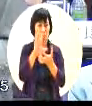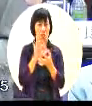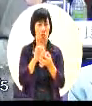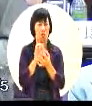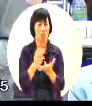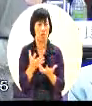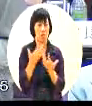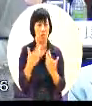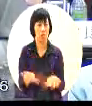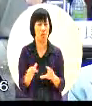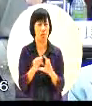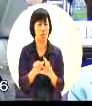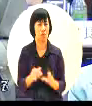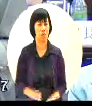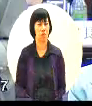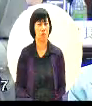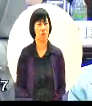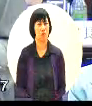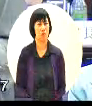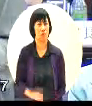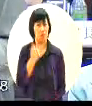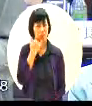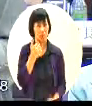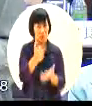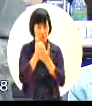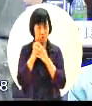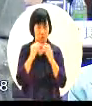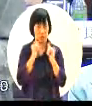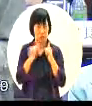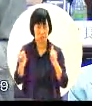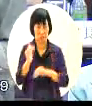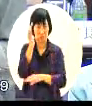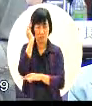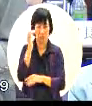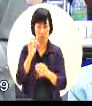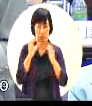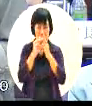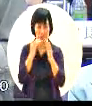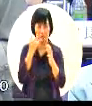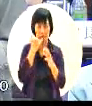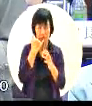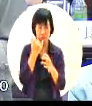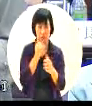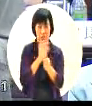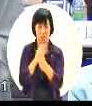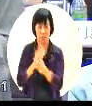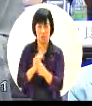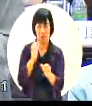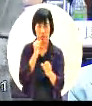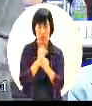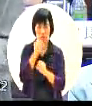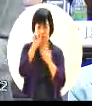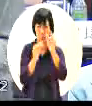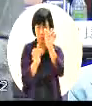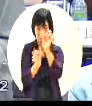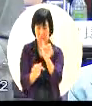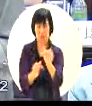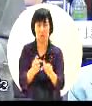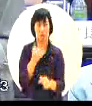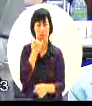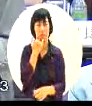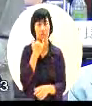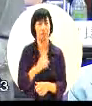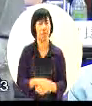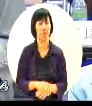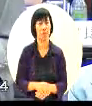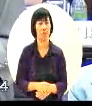啊，即我会请咱。民政局好好去做一个较精准、哦、较确实、哦、